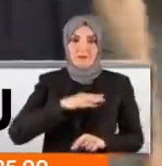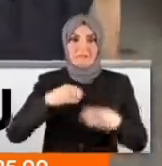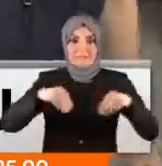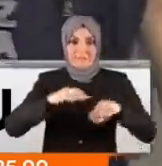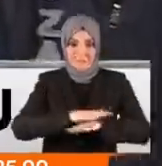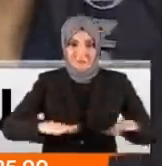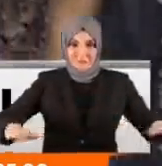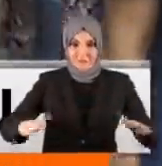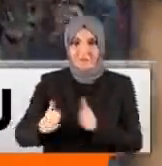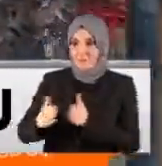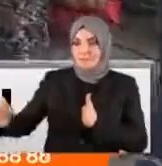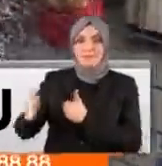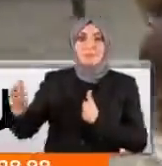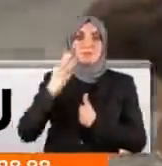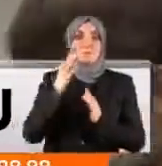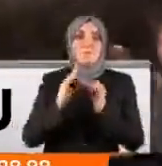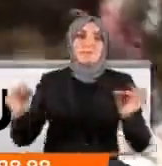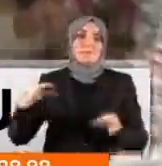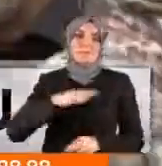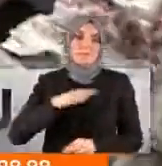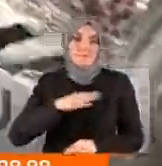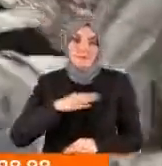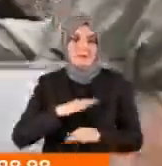karşılıklı tezgahı yasak